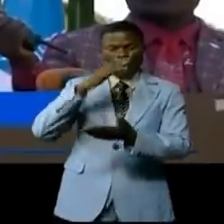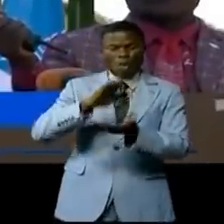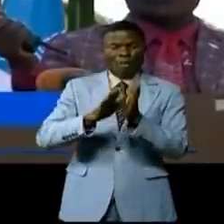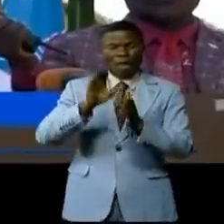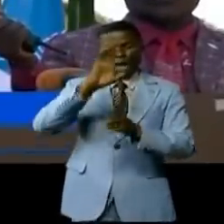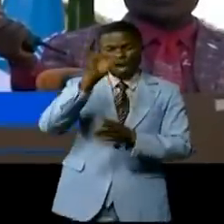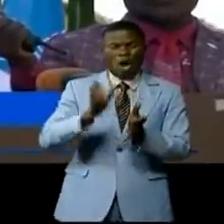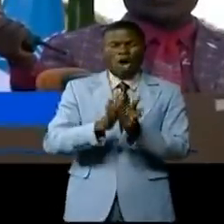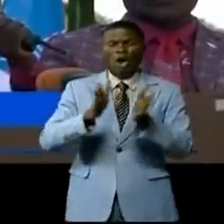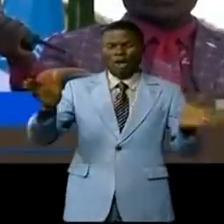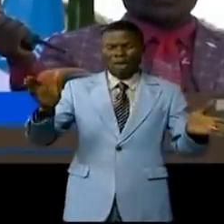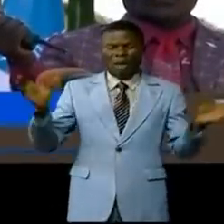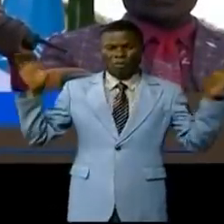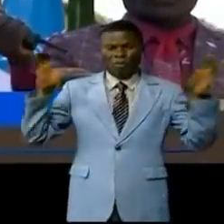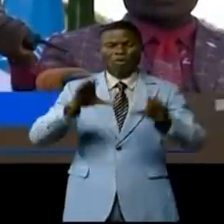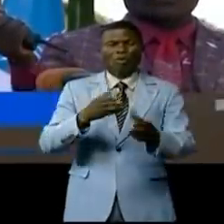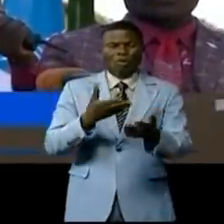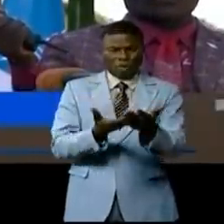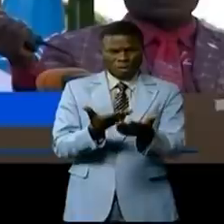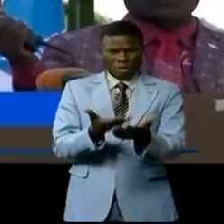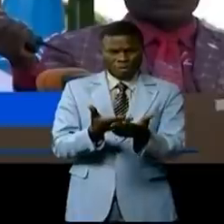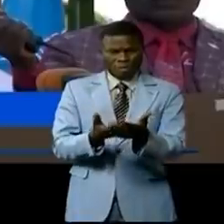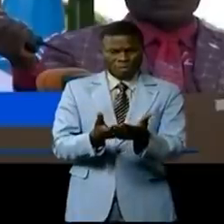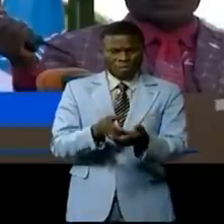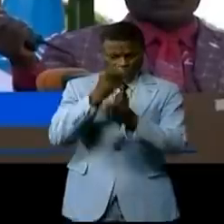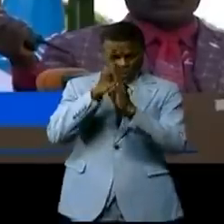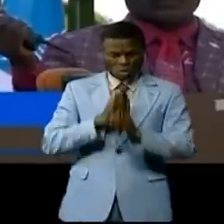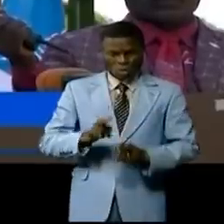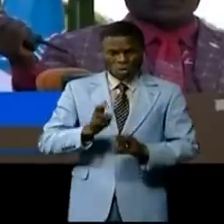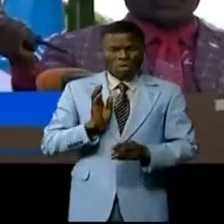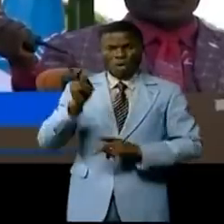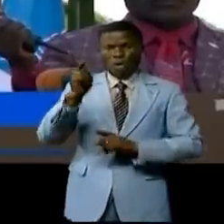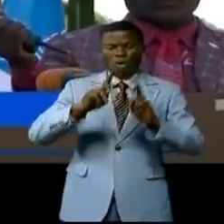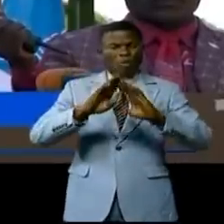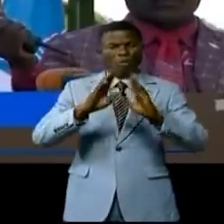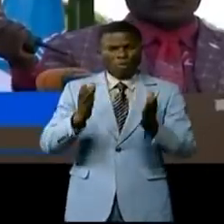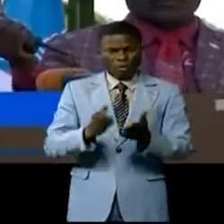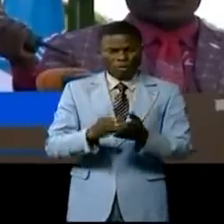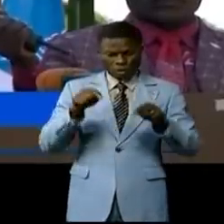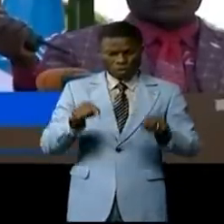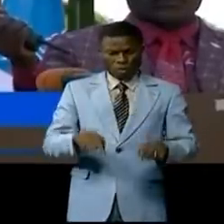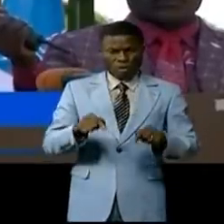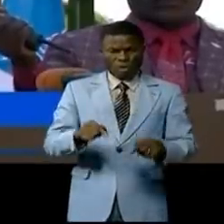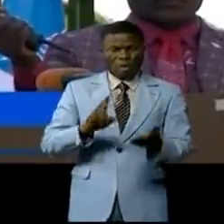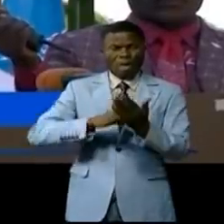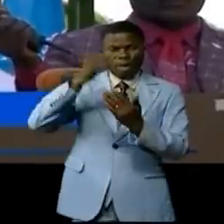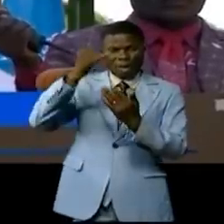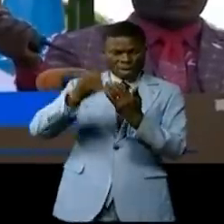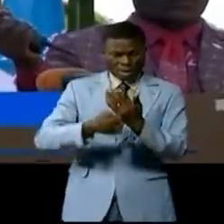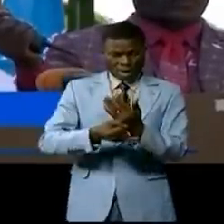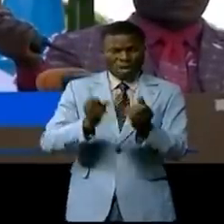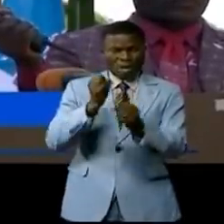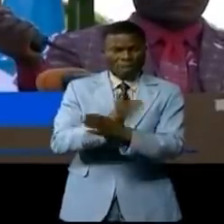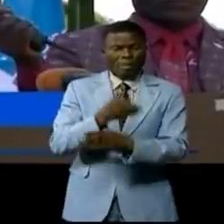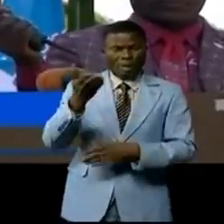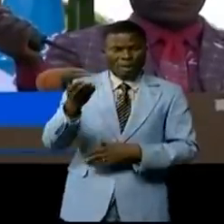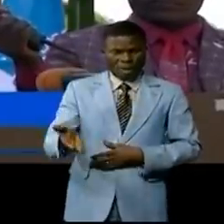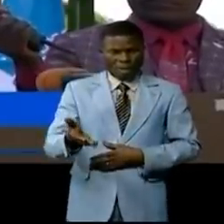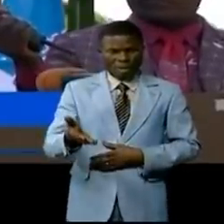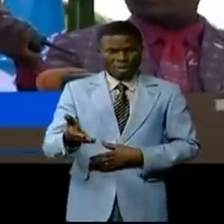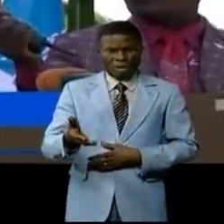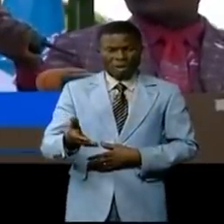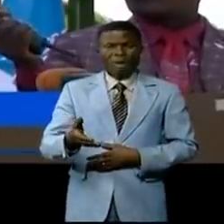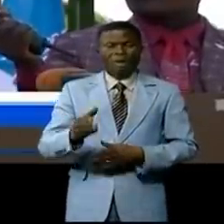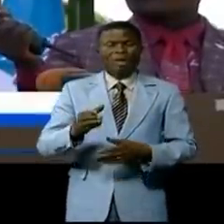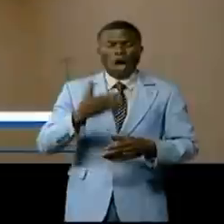de référence. Pour le grand bonheur de notre population, aujourd'hui ce projet a été réalisé. Et c'est